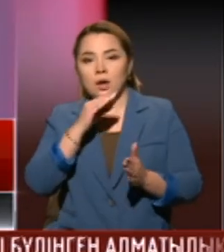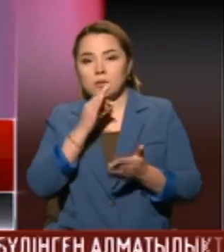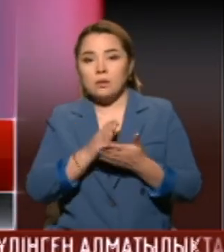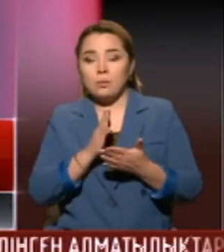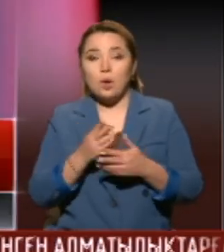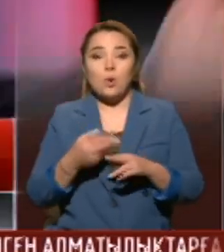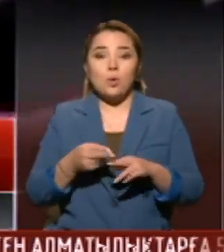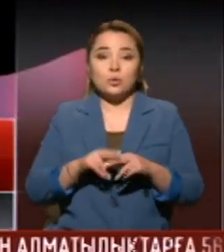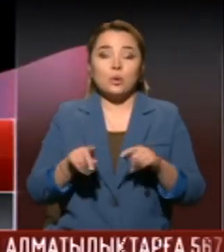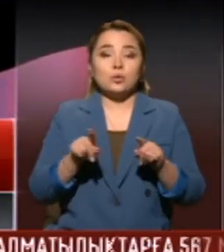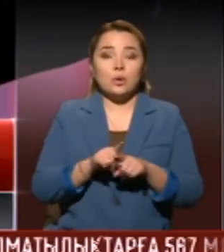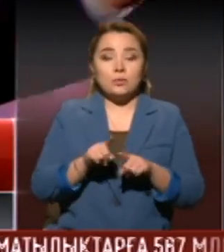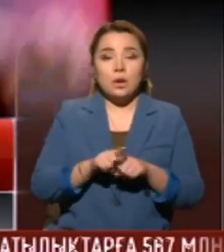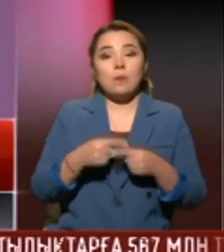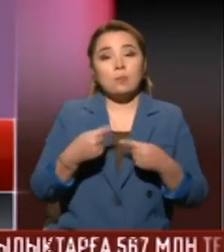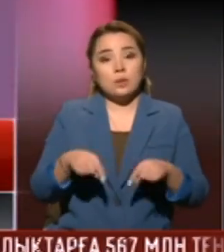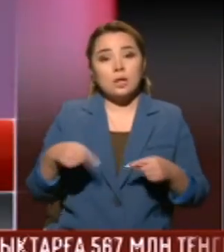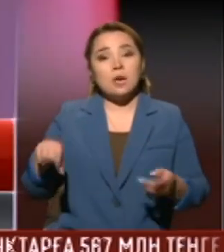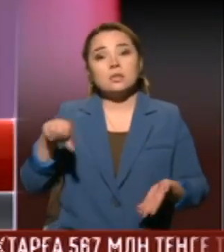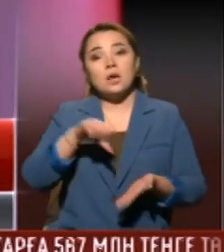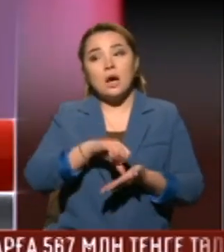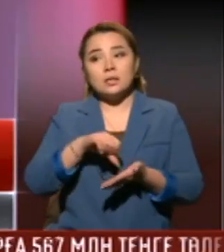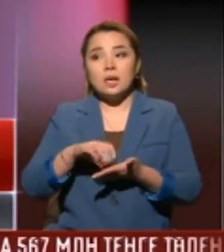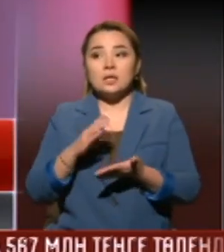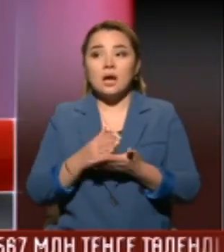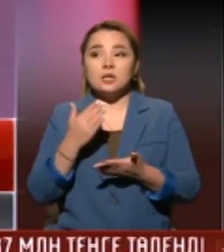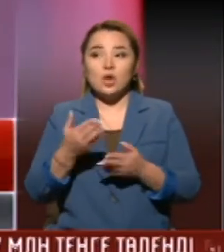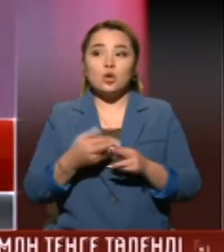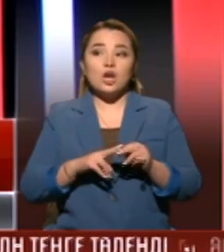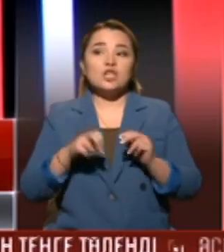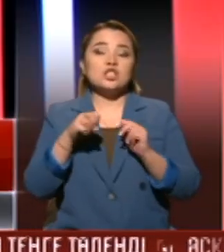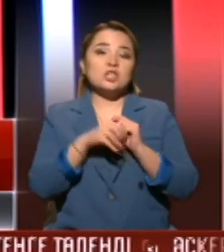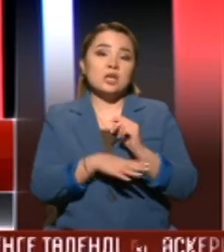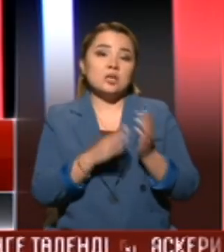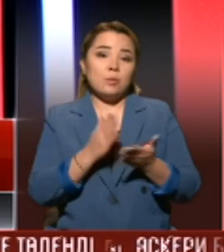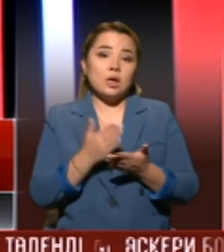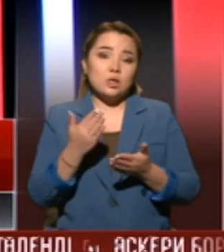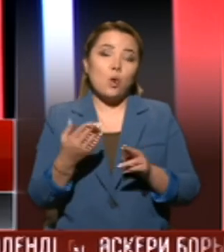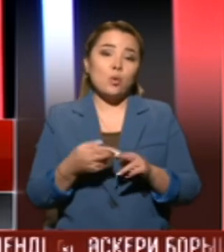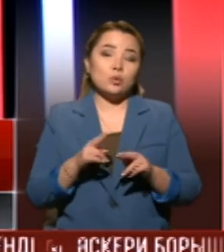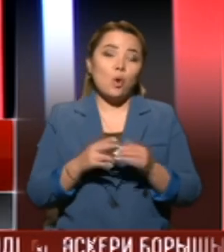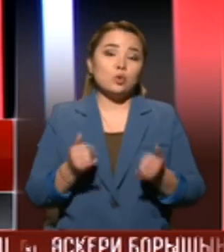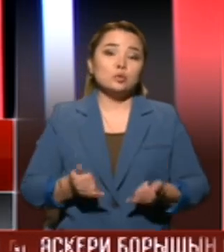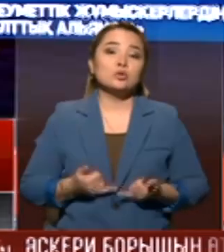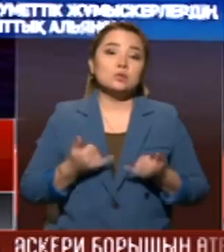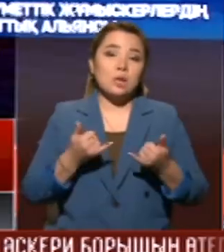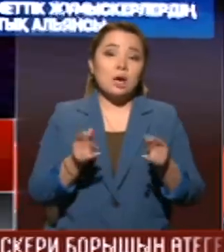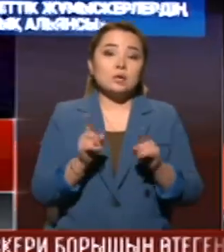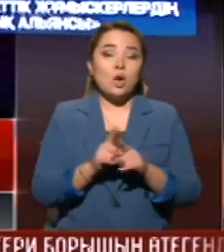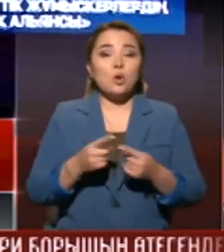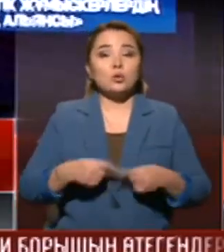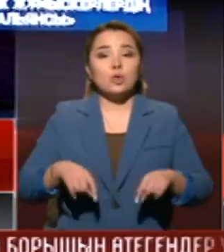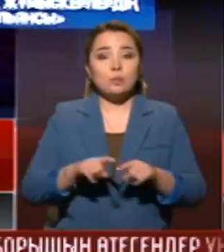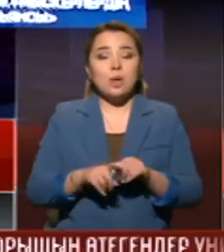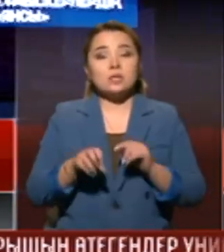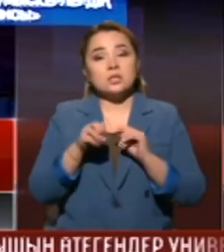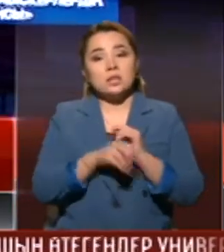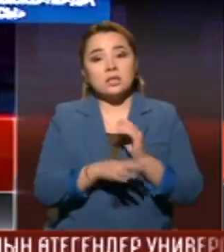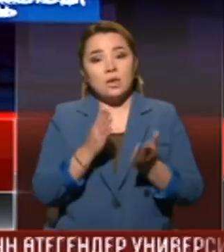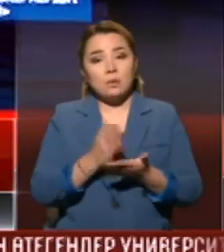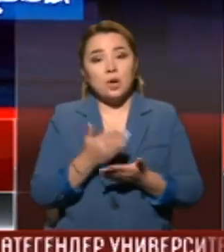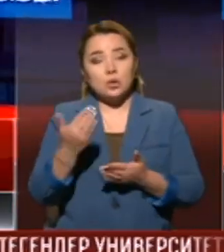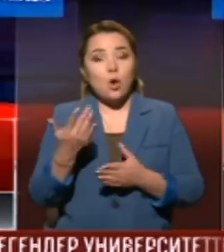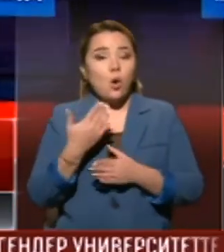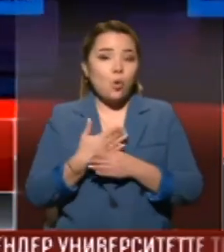басқада ғой. Кейбір кандидаттар мүмкін былай айтқанда кедей шығар. Оны ұсынған да ұйымдар кедей шығар.